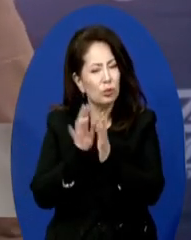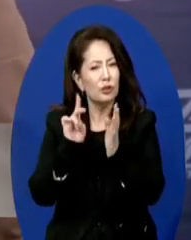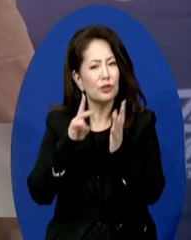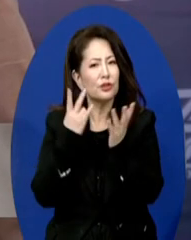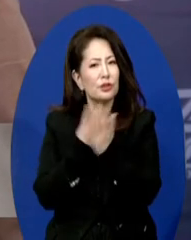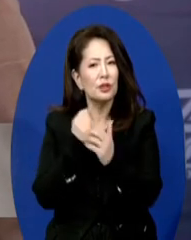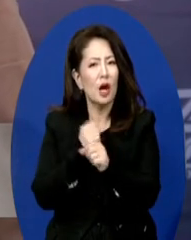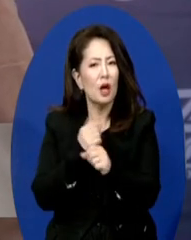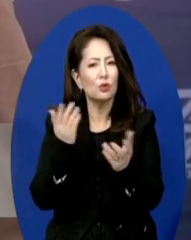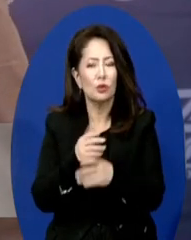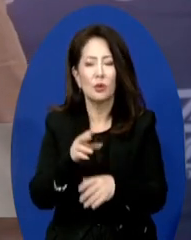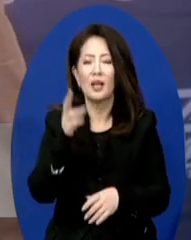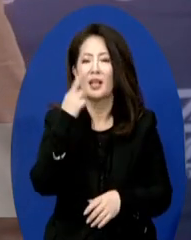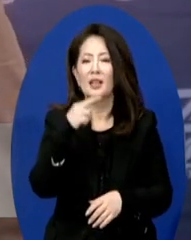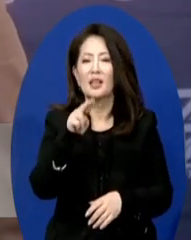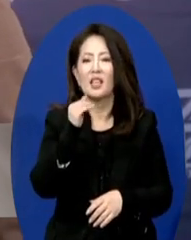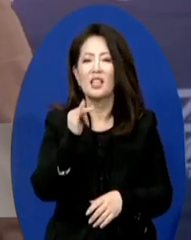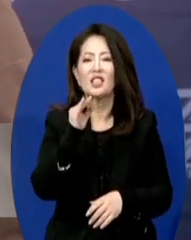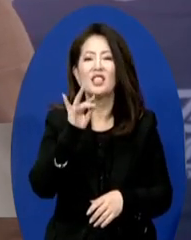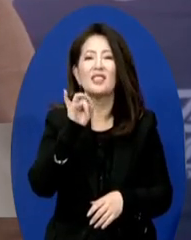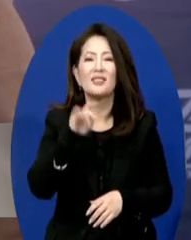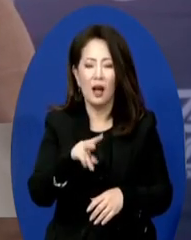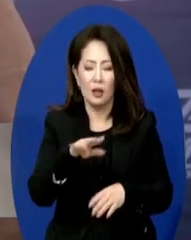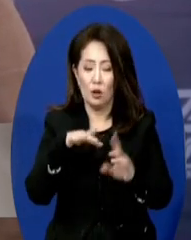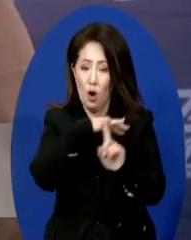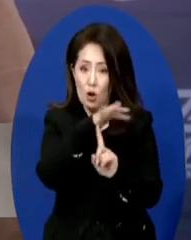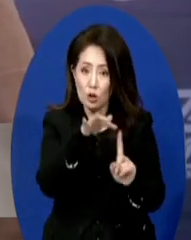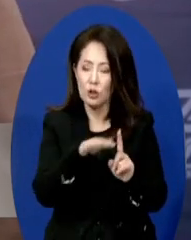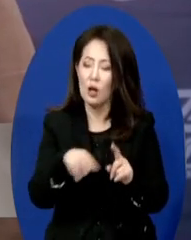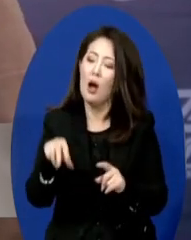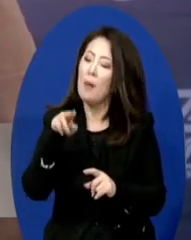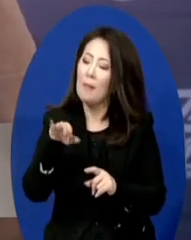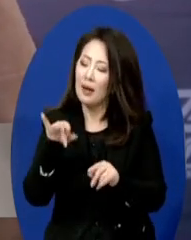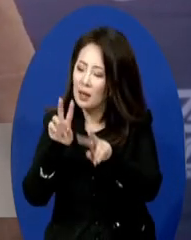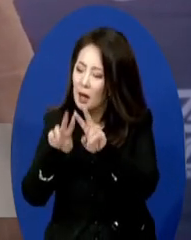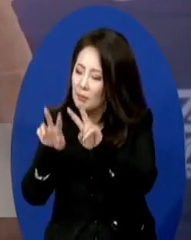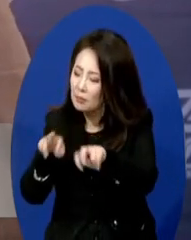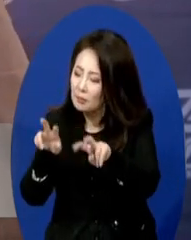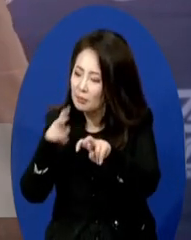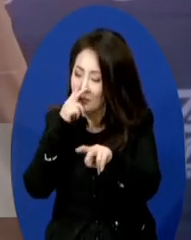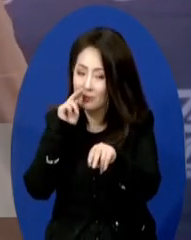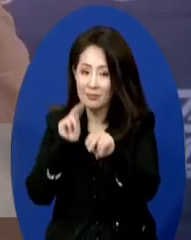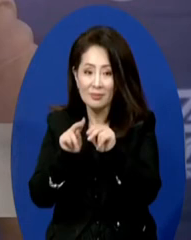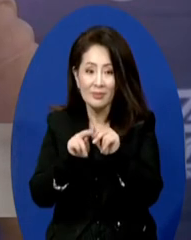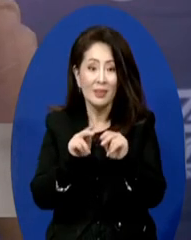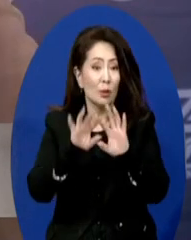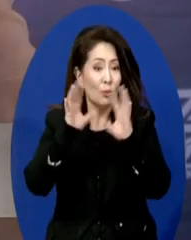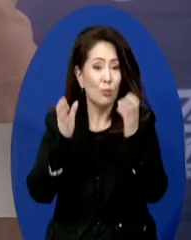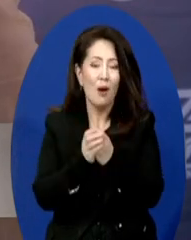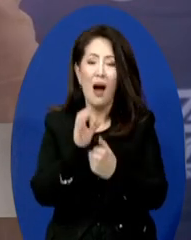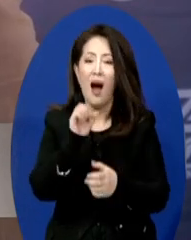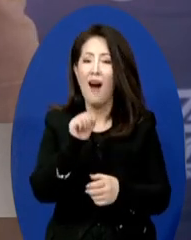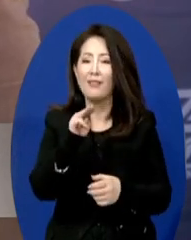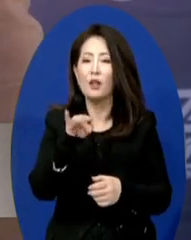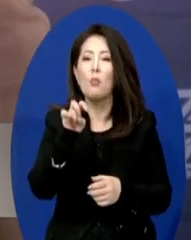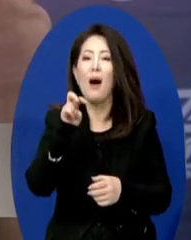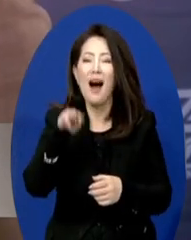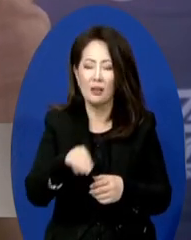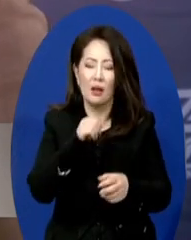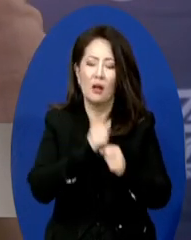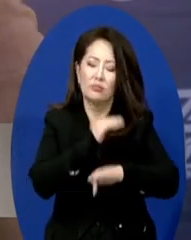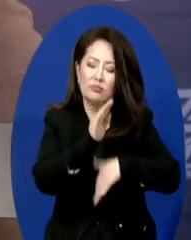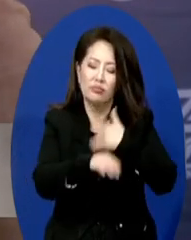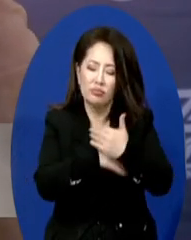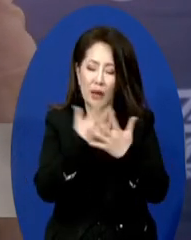болгох юм гэхээр ер нь дижитал орчин, програм хангамж, хяналт, автоматжуулалт гэдэг энэ хүрээнд бол зэрэг энэ ажлууд